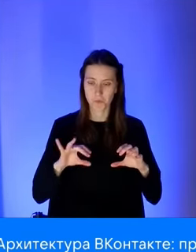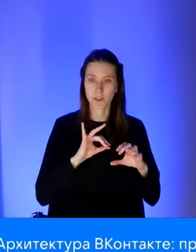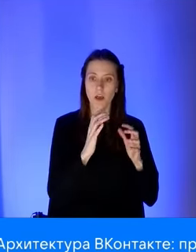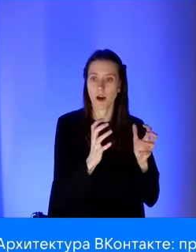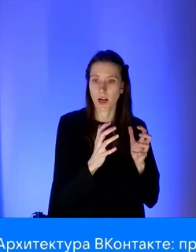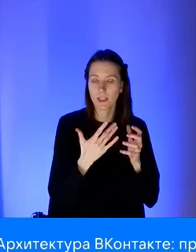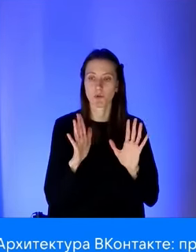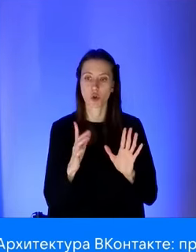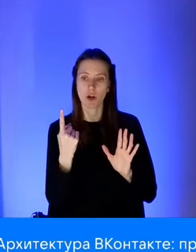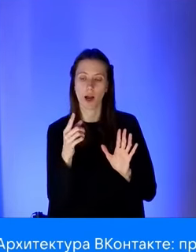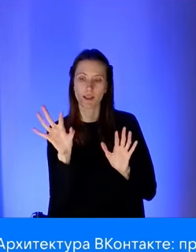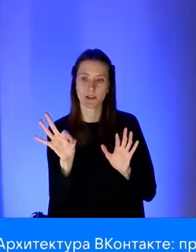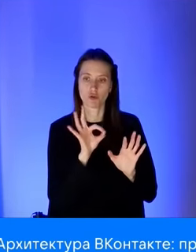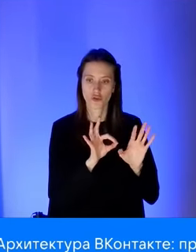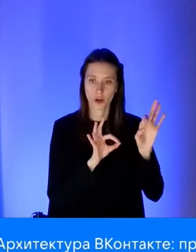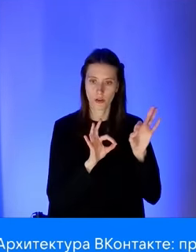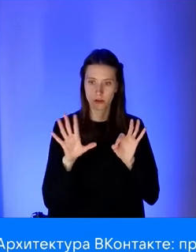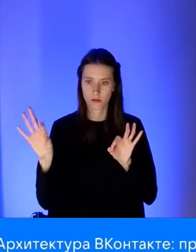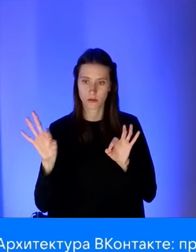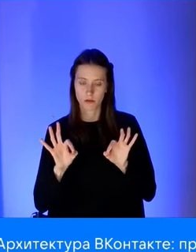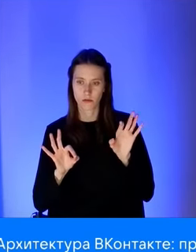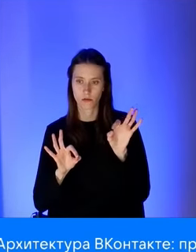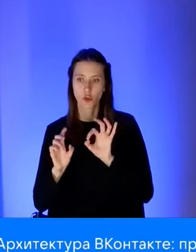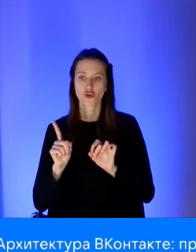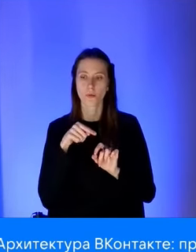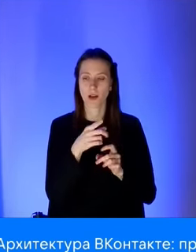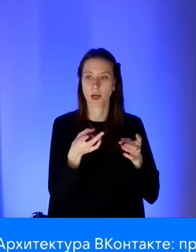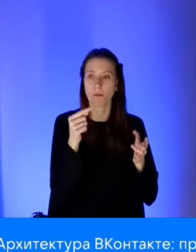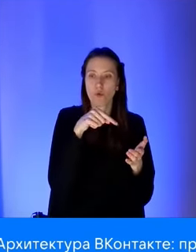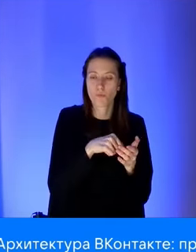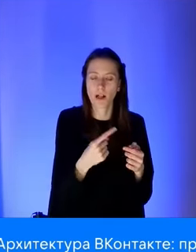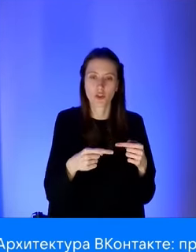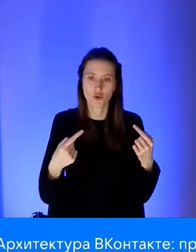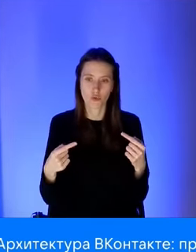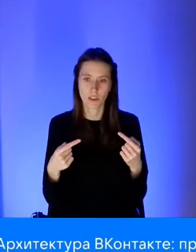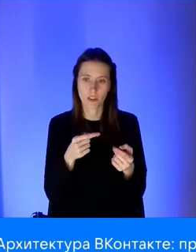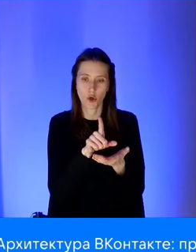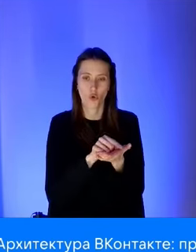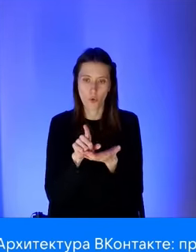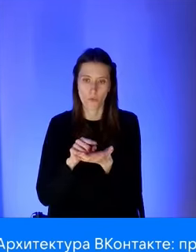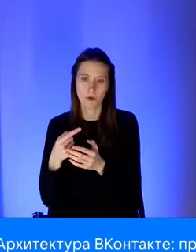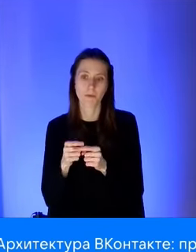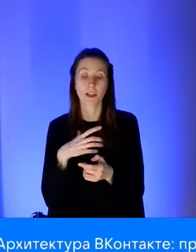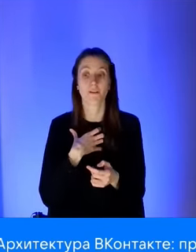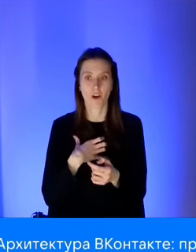образом чтобы она попала на все другие реплики это важно Для дальнейшего